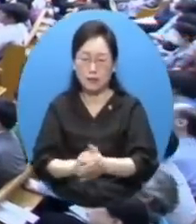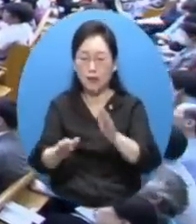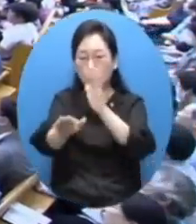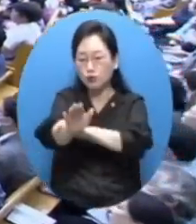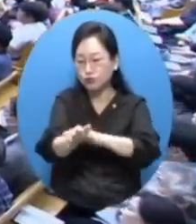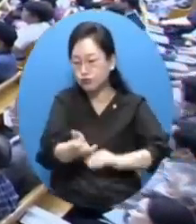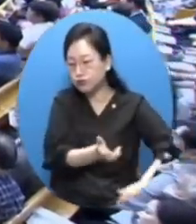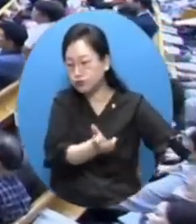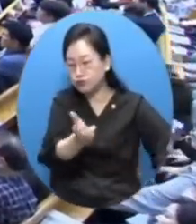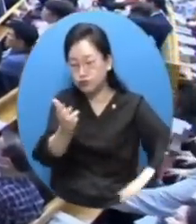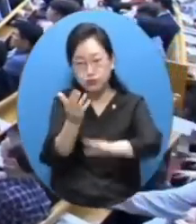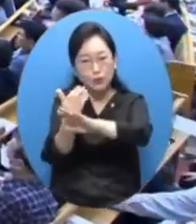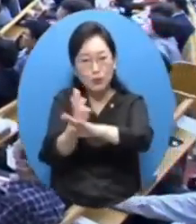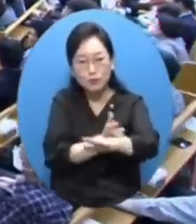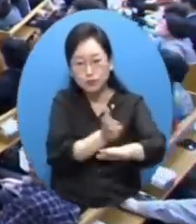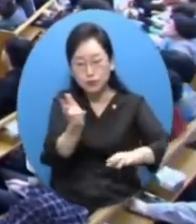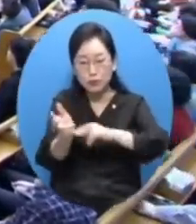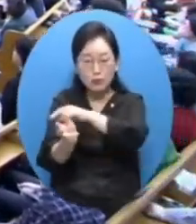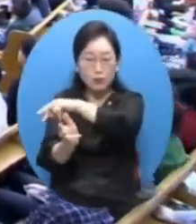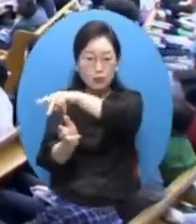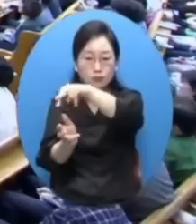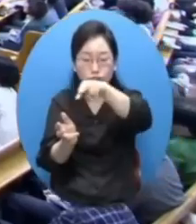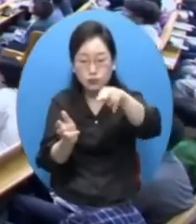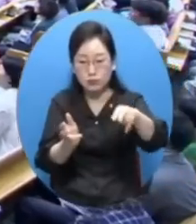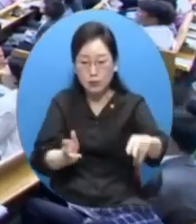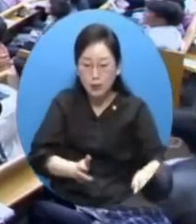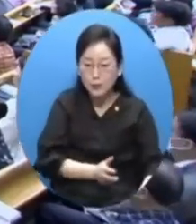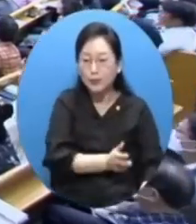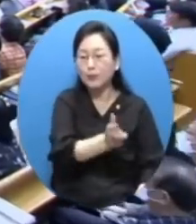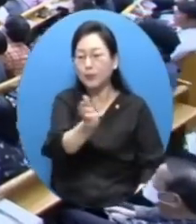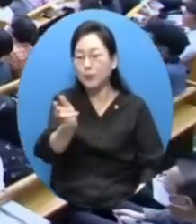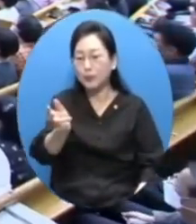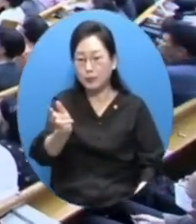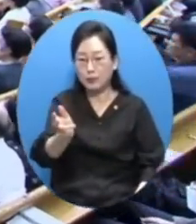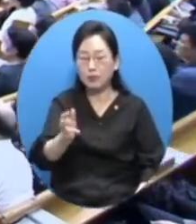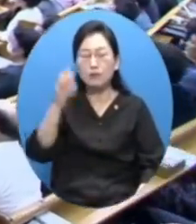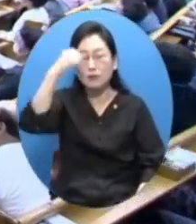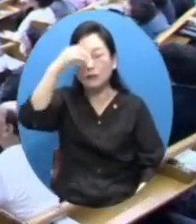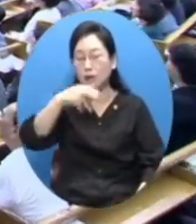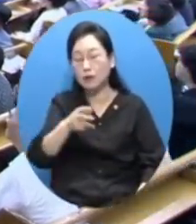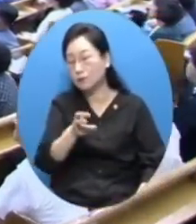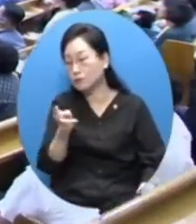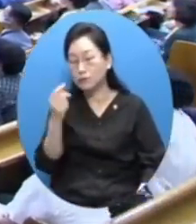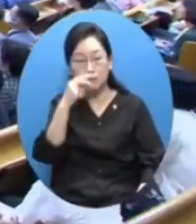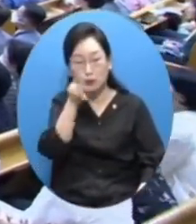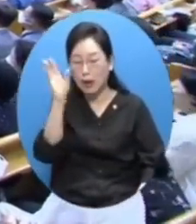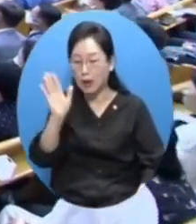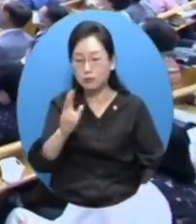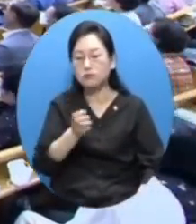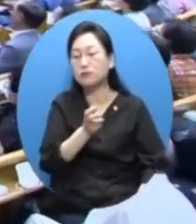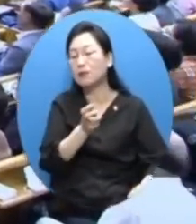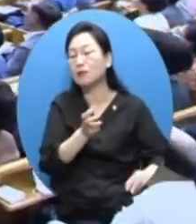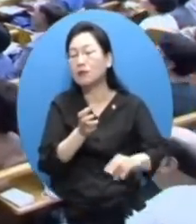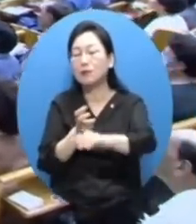꼭 섰다 돌래니까 섰다 돌지 않고 새벽에는 확 돌아버린 바람에 이분이 희생을